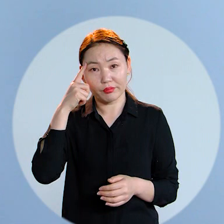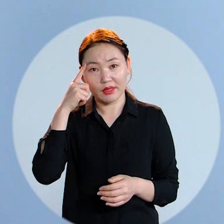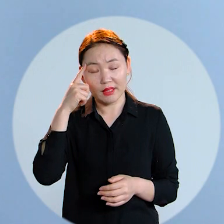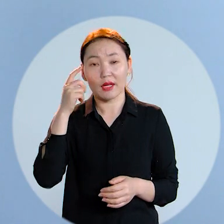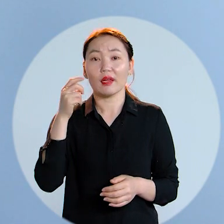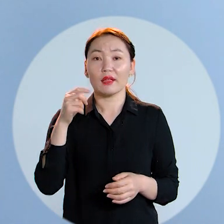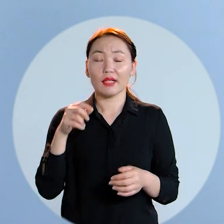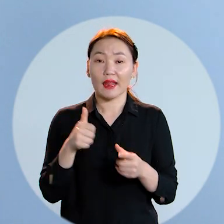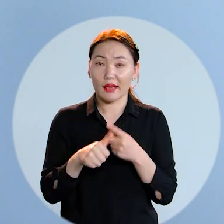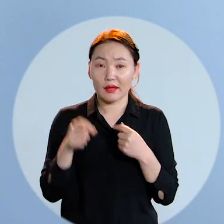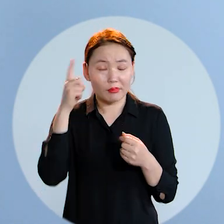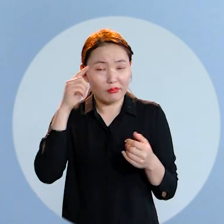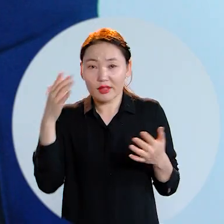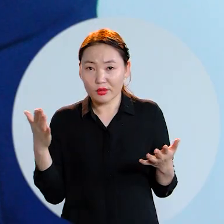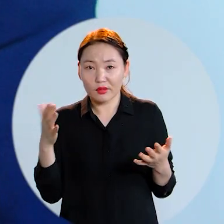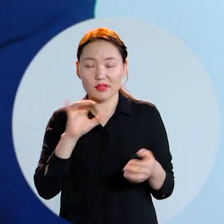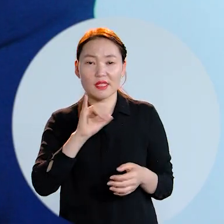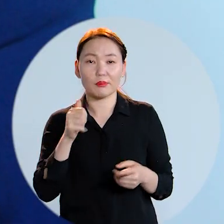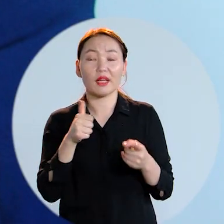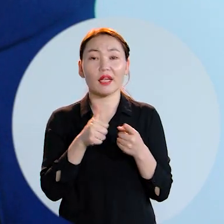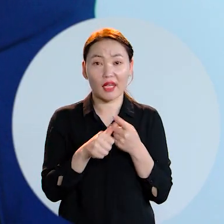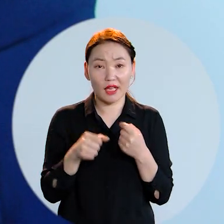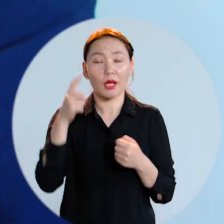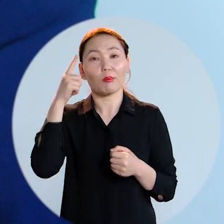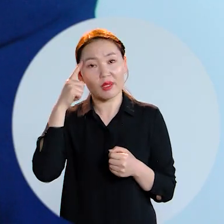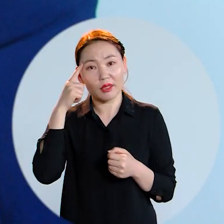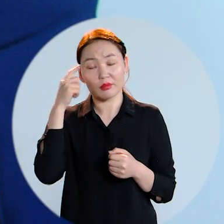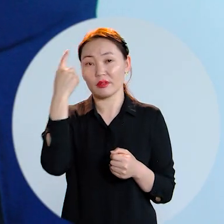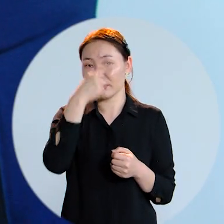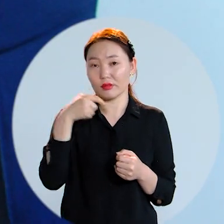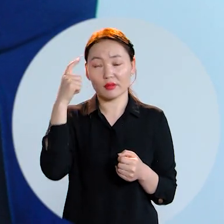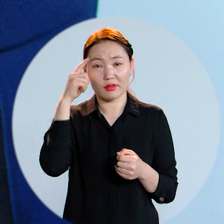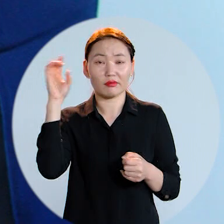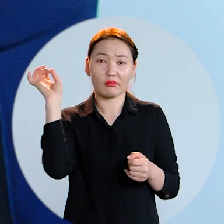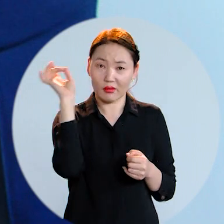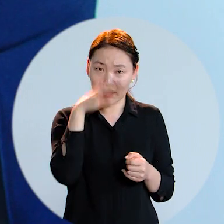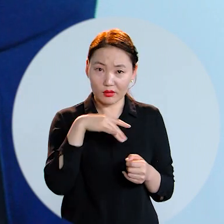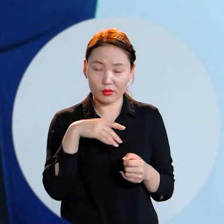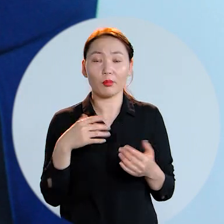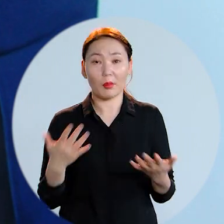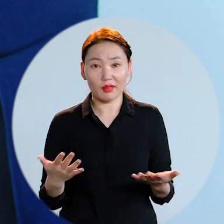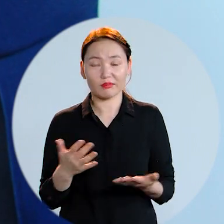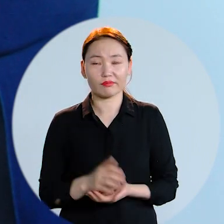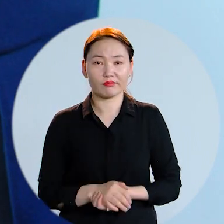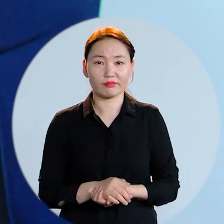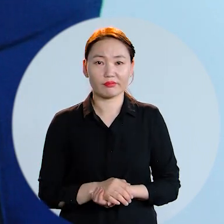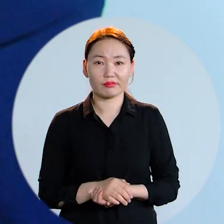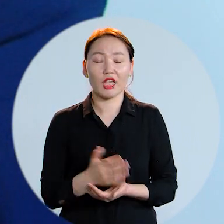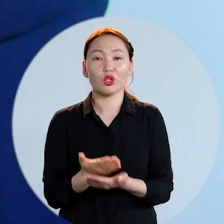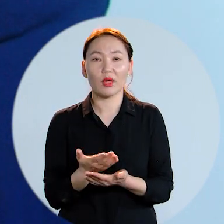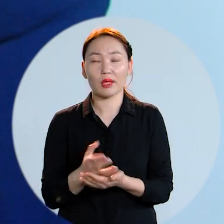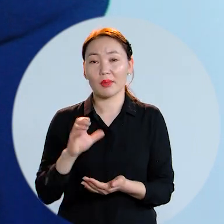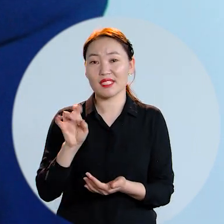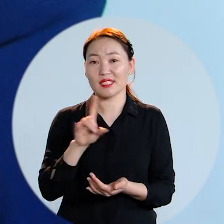мөртлөө нэрийг мэддэггүй ч гэдэг юм уу. Үе тэмн олон танилуудын дунд бас ядгүй ажиллаж амьдардаг. Тухайлах юм бол сараа багшаа та